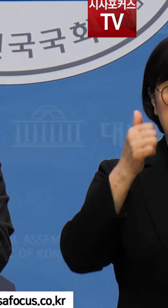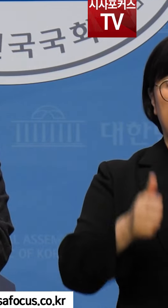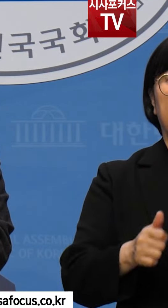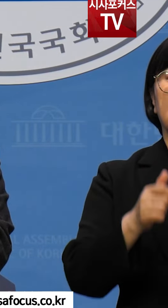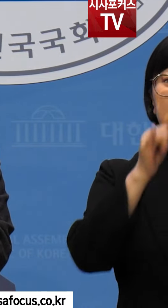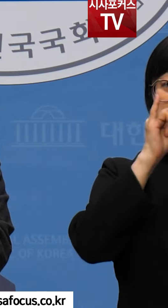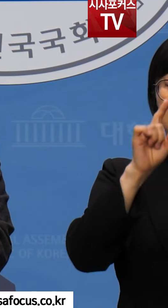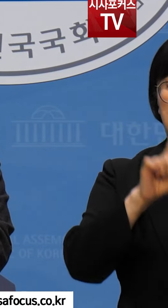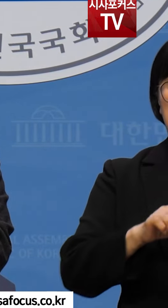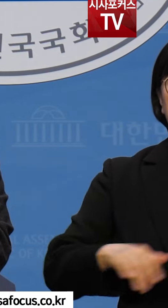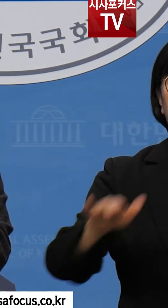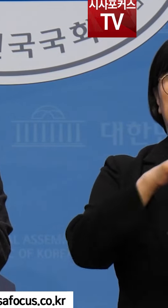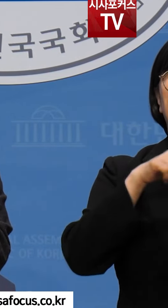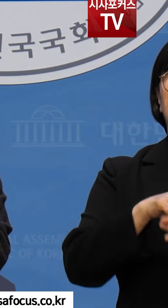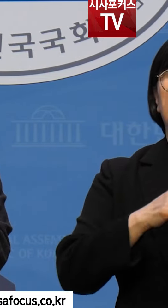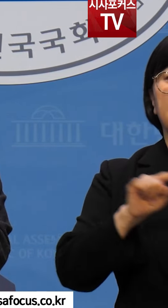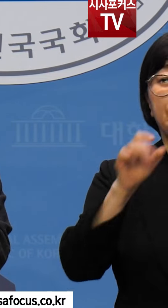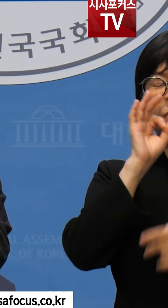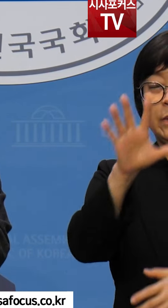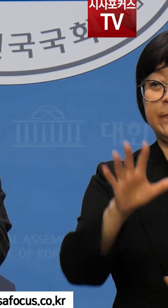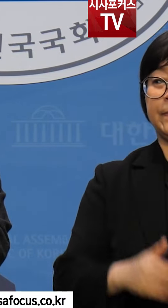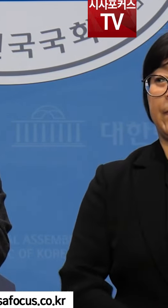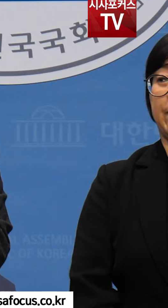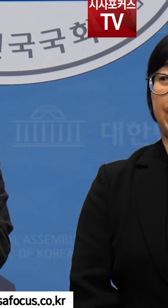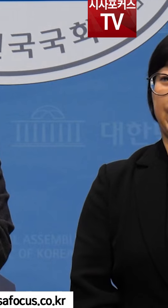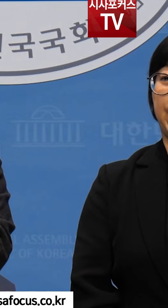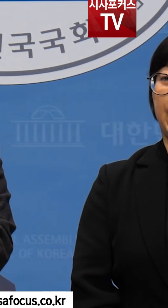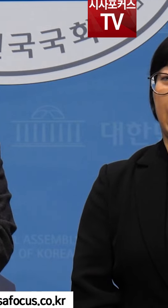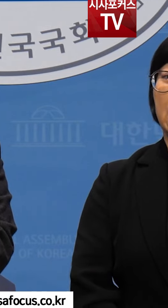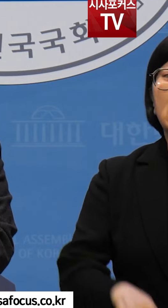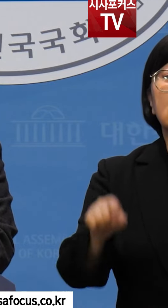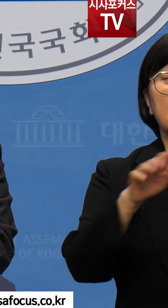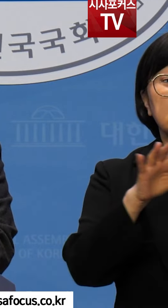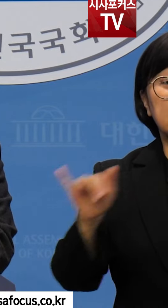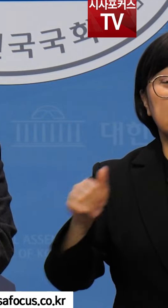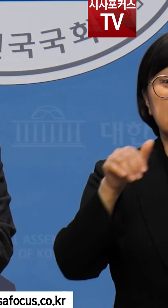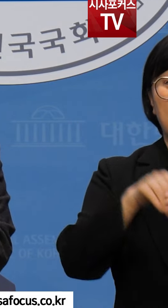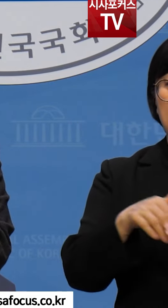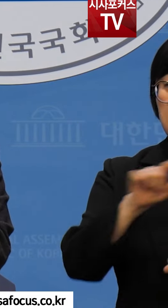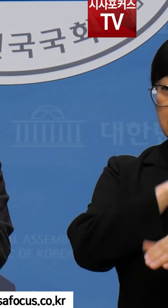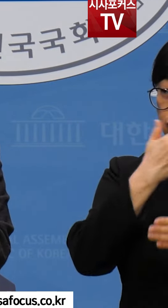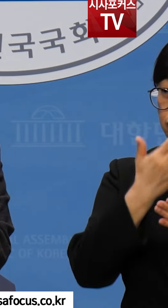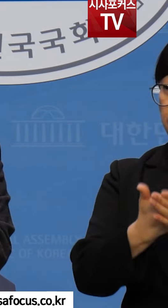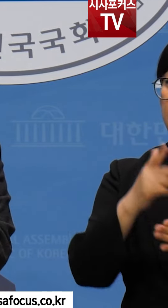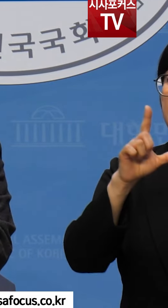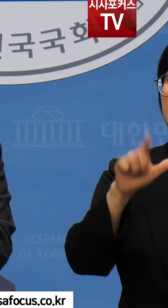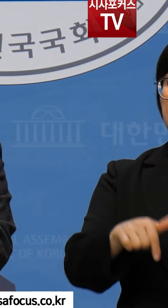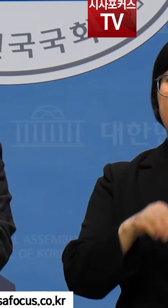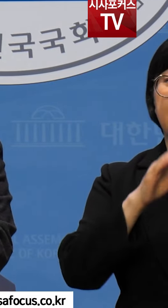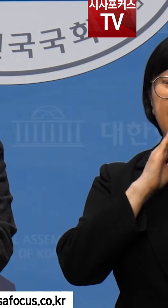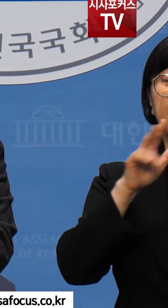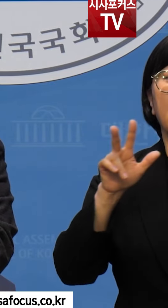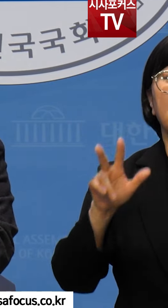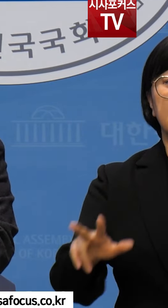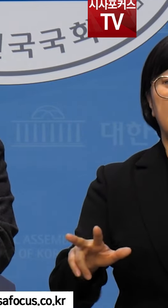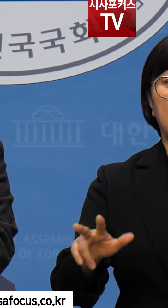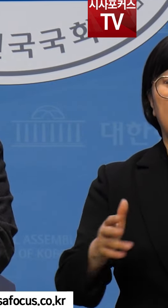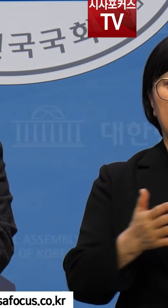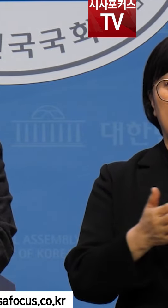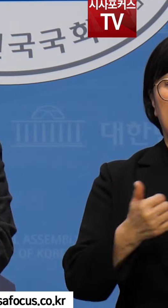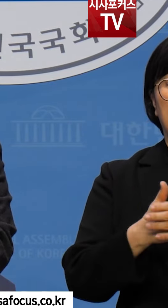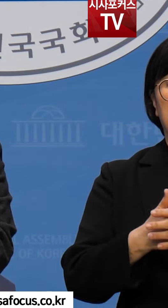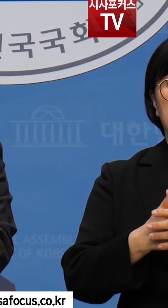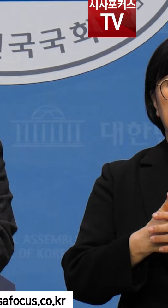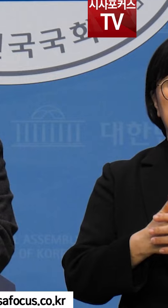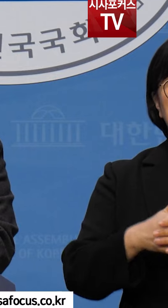받았는지 저희들은 도저히 납득할 수가 없습니다. 더욱이 정치인에게 선거는 가장 중요한 시간입니다. 이제 20일도 남지 않은